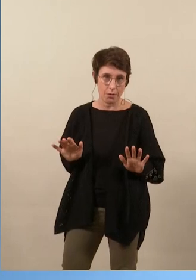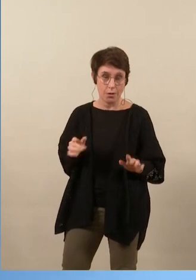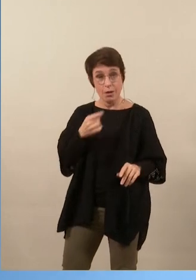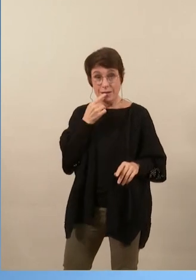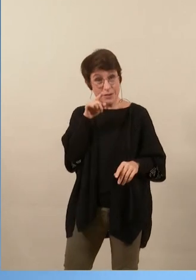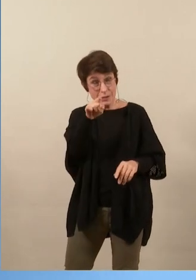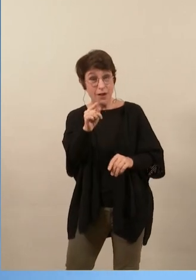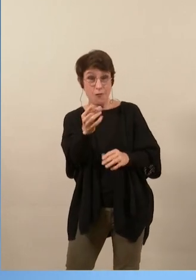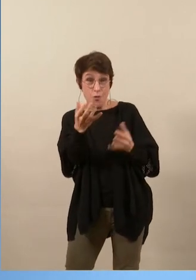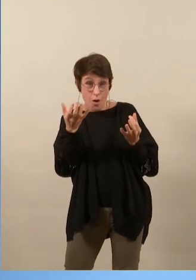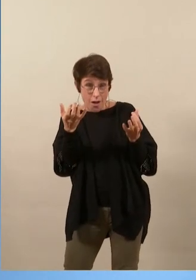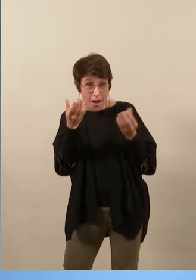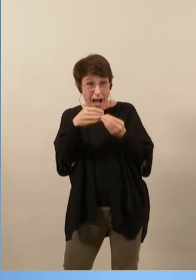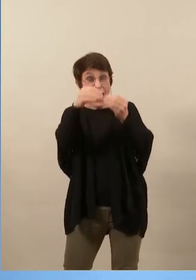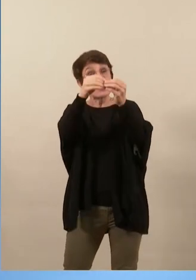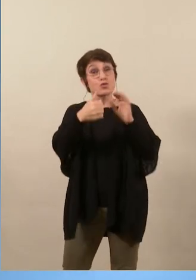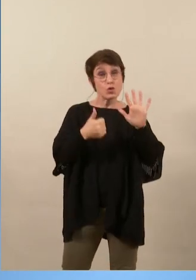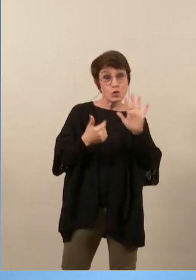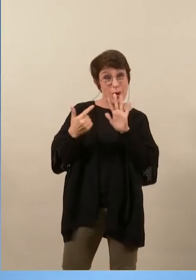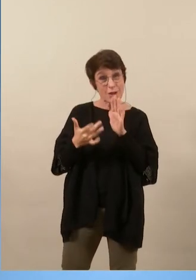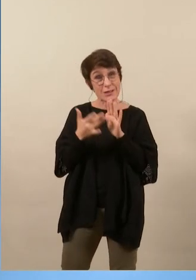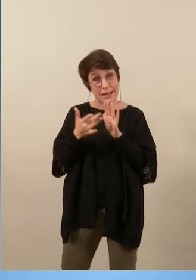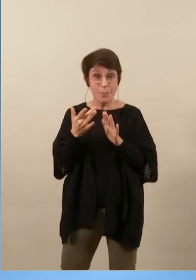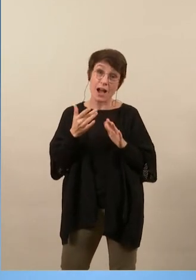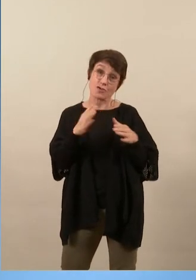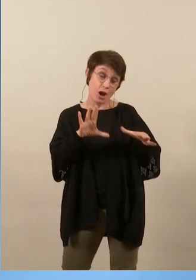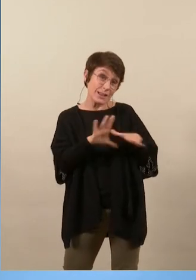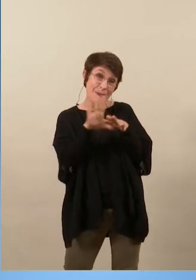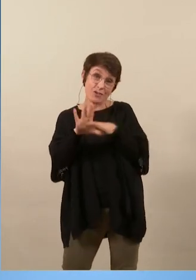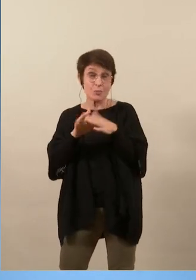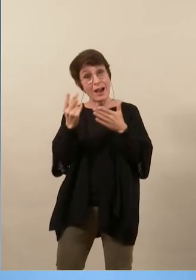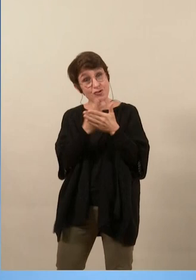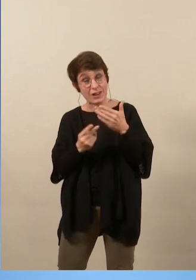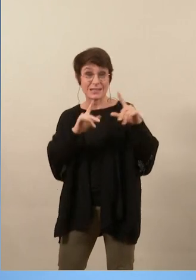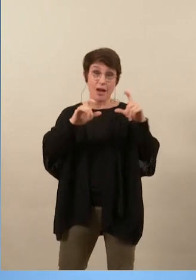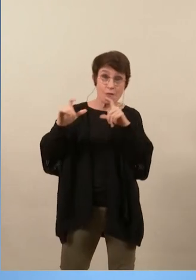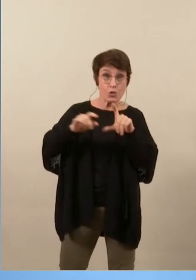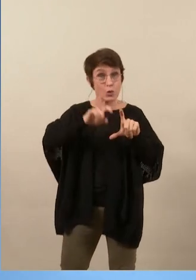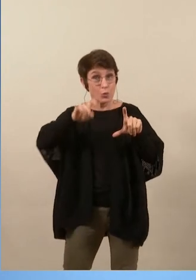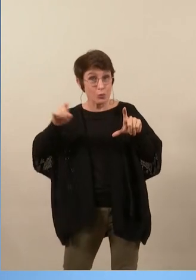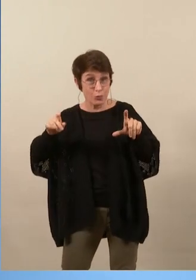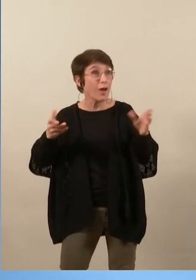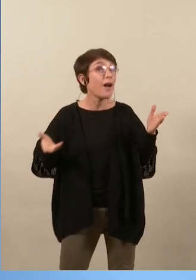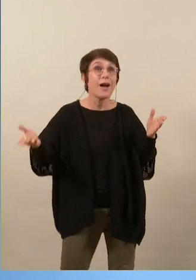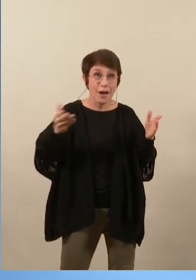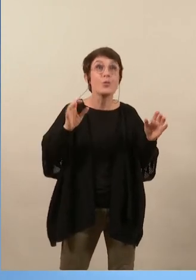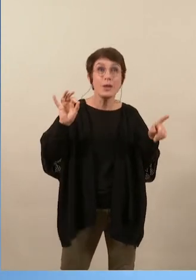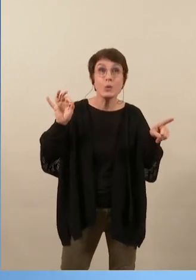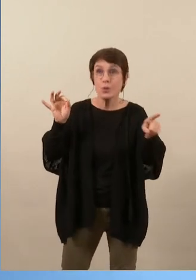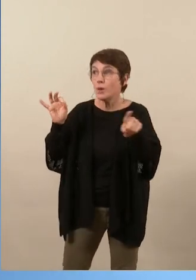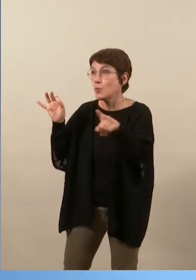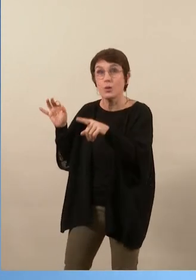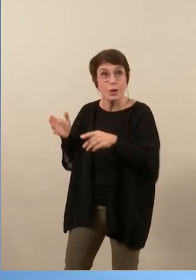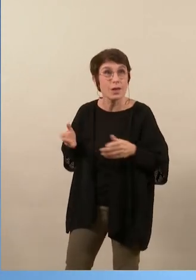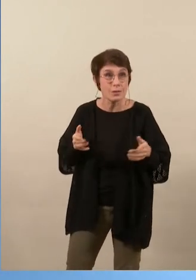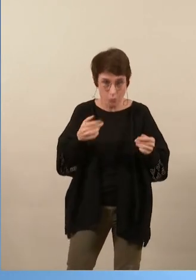67 pages d'illustration ça voudrait dire qu'en fait ne dit alors dites oui de la tête parce qu'il y en a plusieurs dans votre majorité qui font oui de la tête je